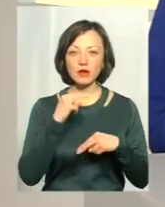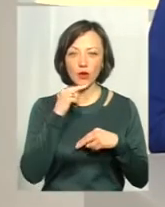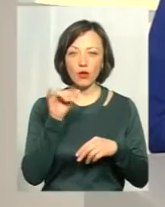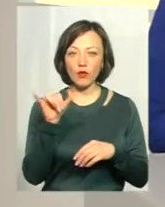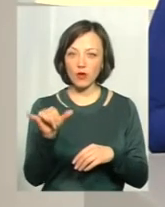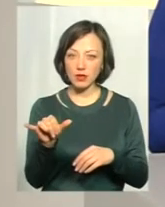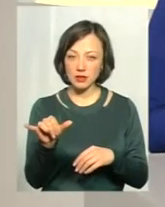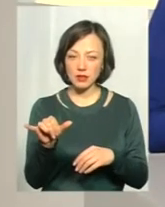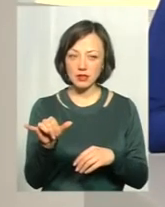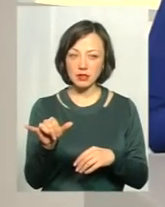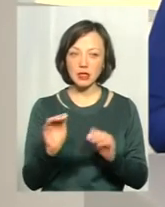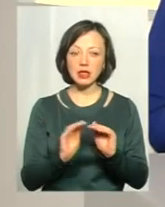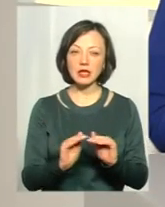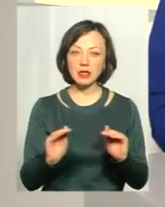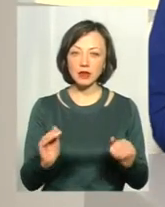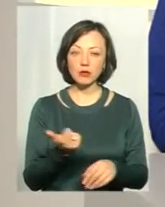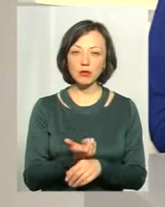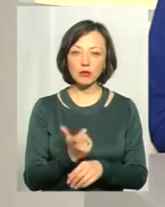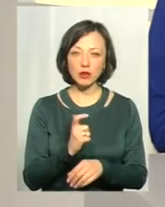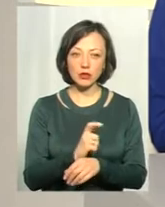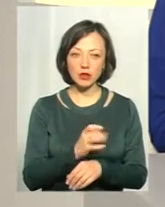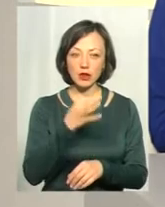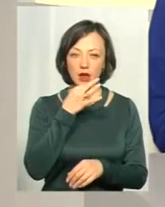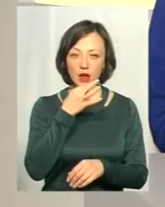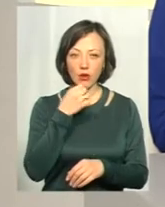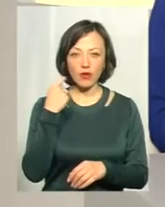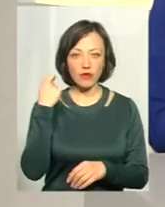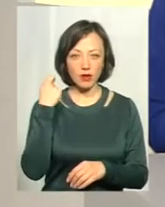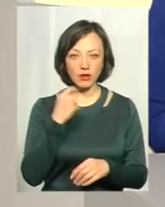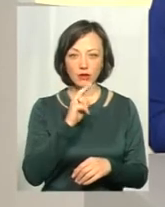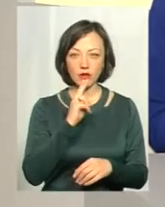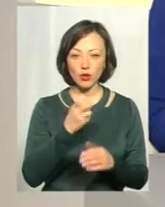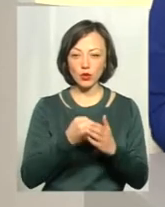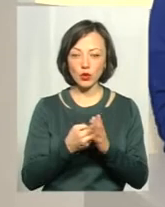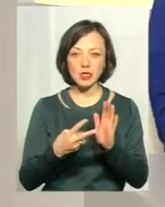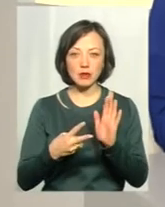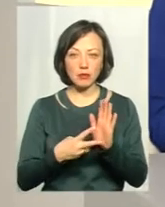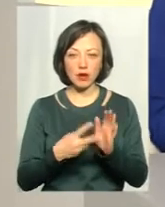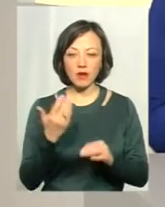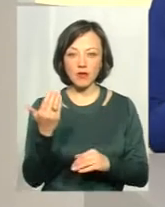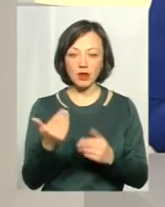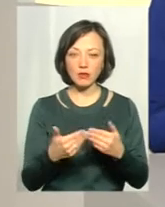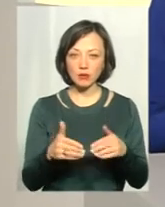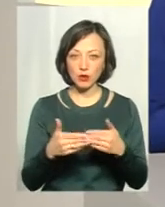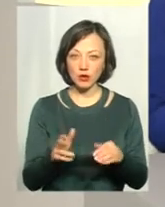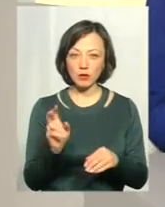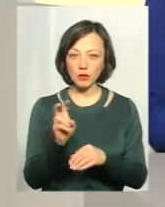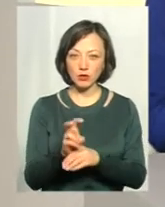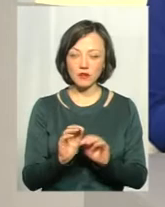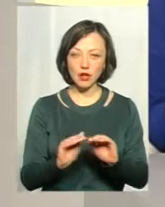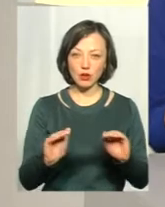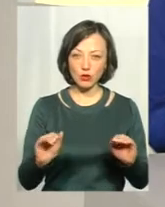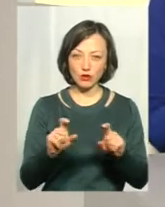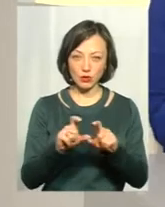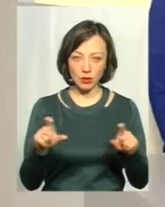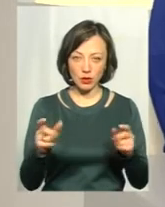ж таки діти більш такого раннього віку, так? Від 2 до 7. Тобто ваші випускники, вони вже йдуть в садочки